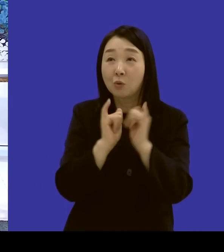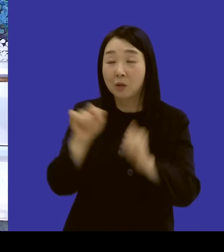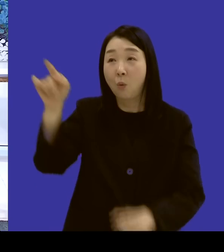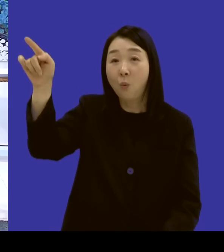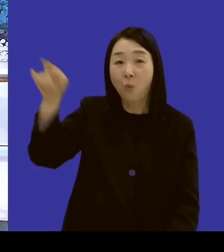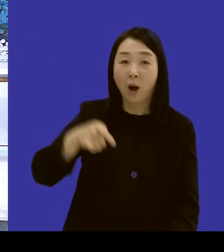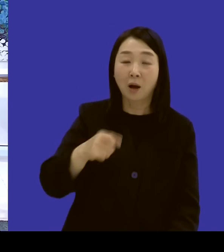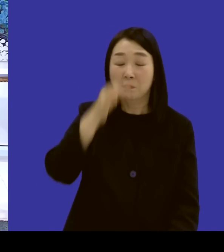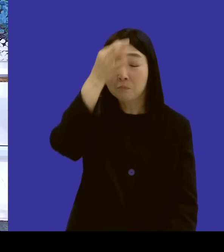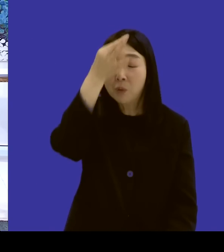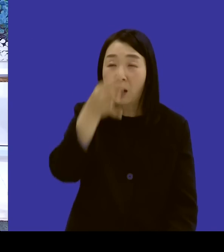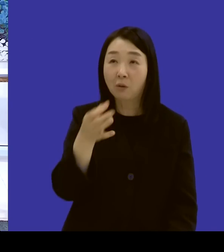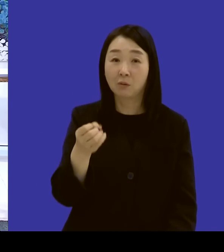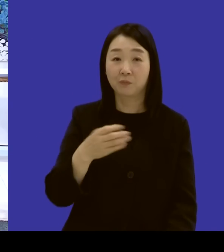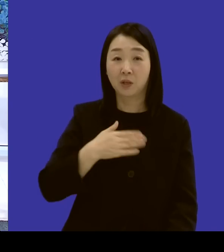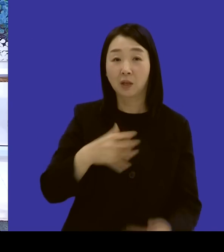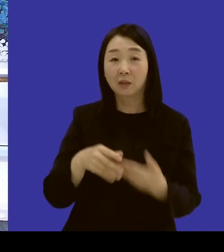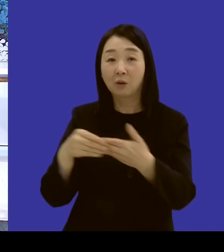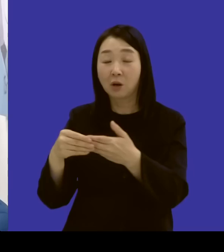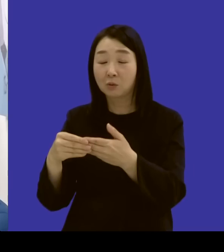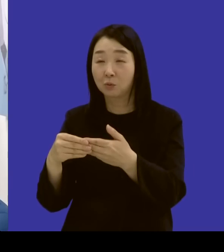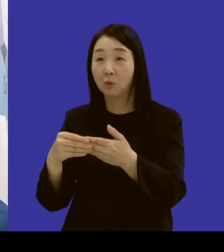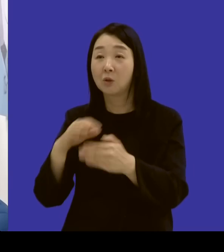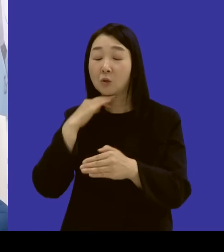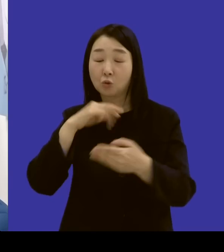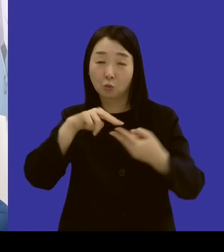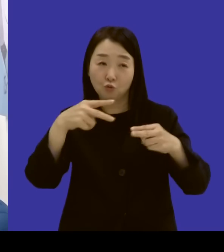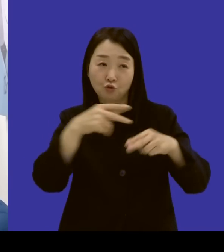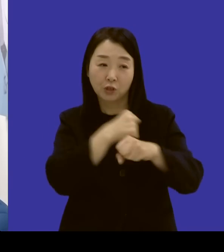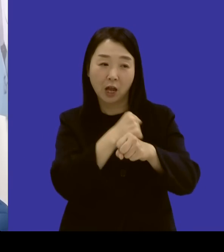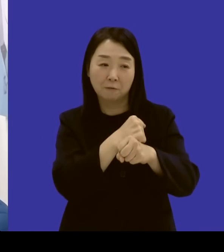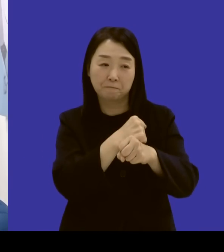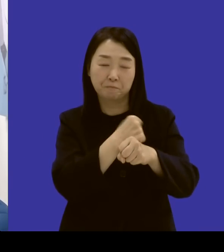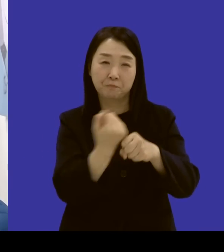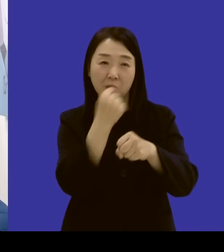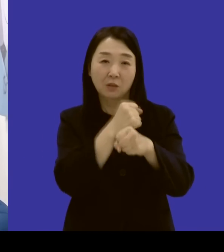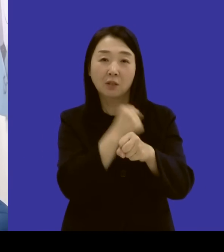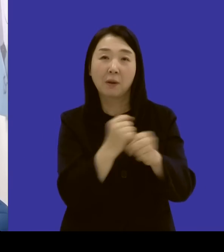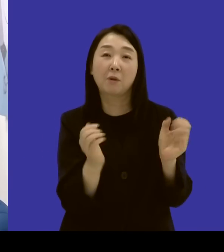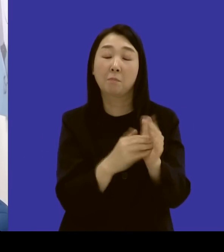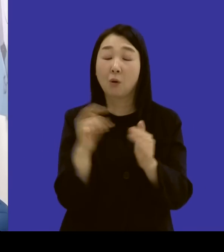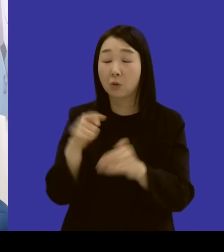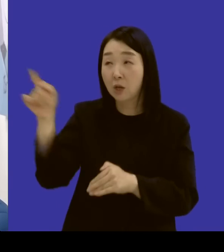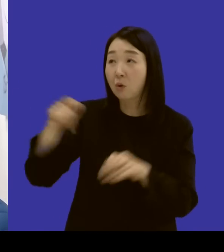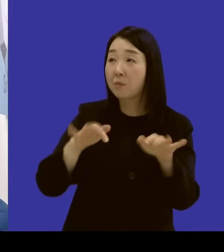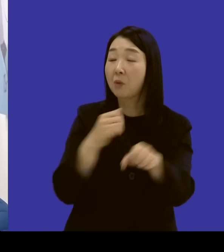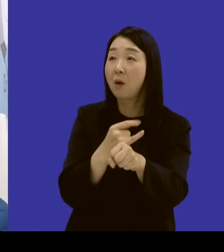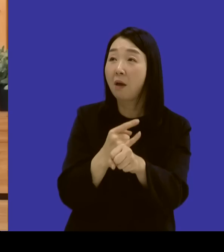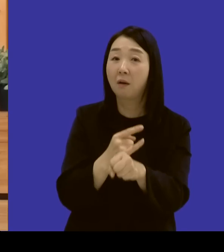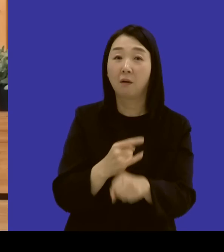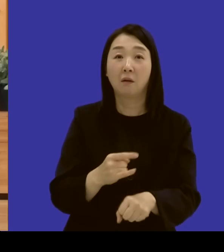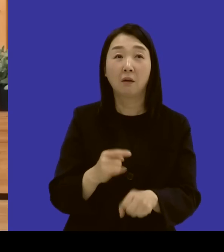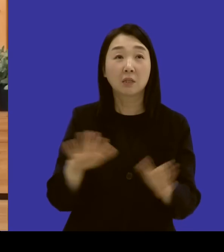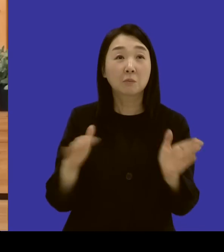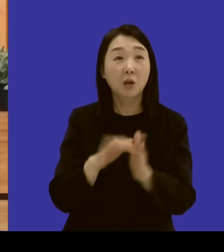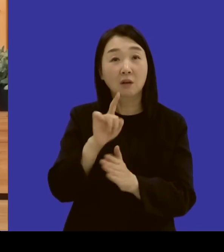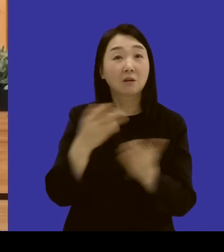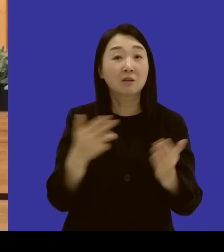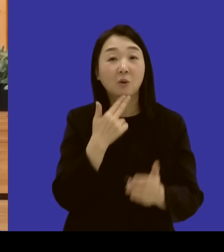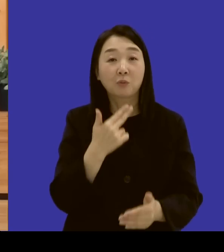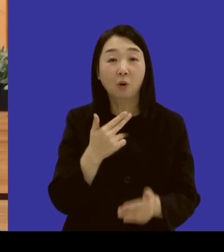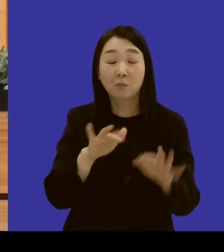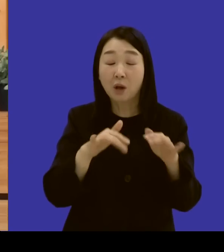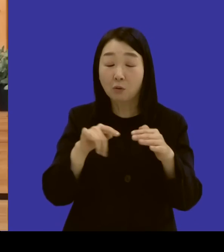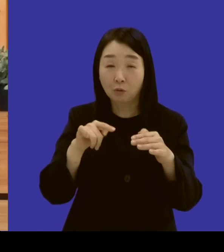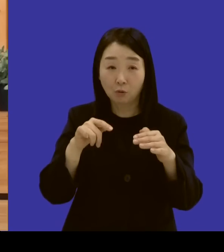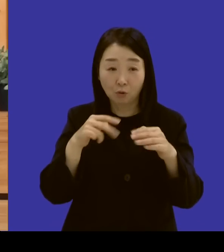그러면서 다시 저를 데리고 들어가서 조금 있다 이제 그 줄을 다 하고 다시 나와서 치라는 거예요. 그런 일은 없거든요. 없죠. 어떤 피아노 콘서트를 줄-